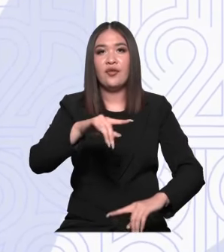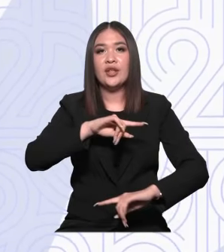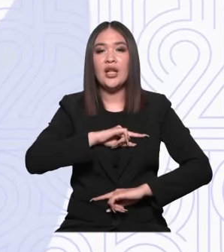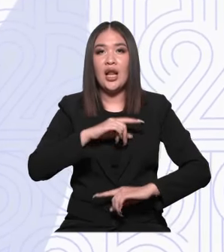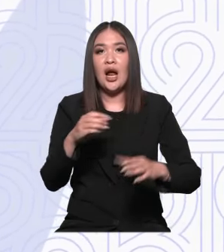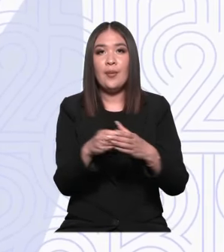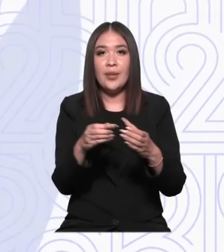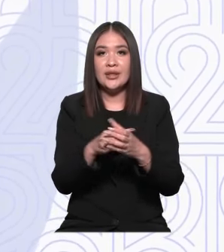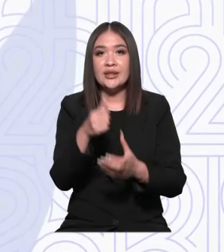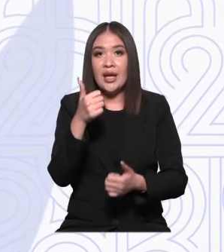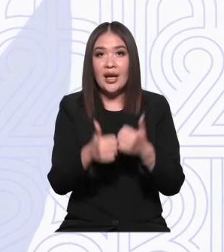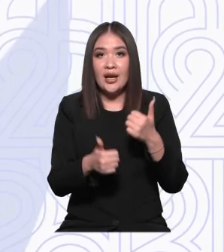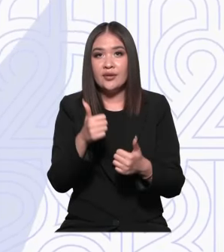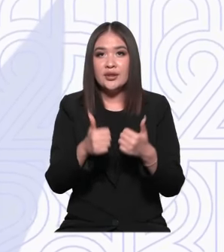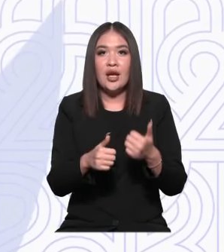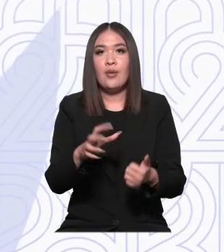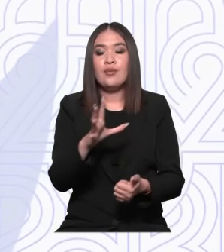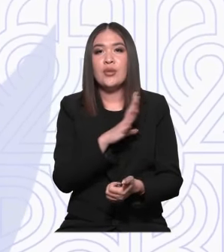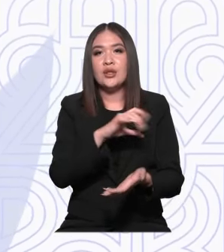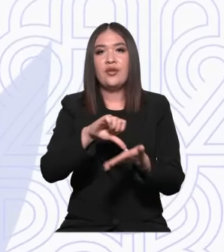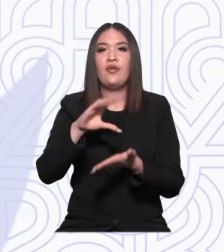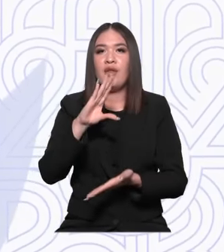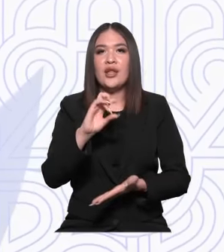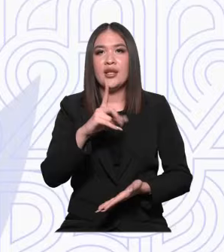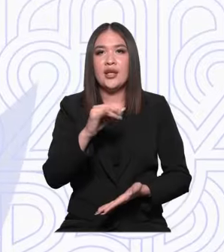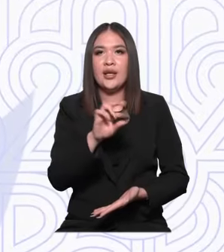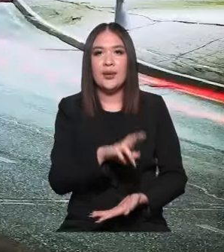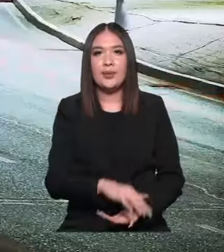командных соревнований наши шпажисты уступили Венгрии.